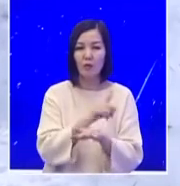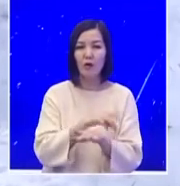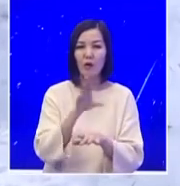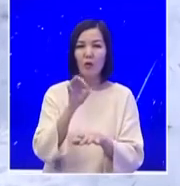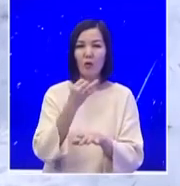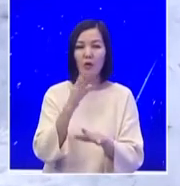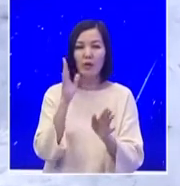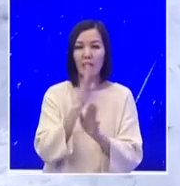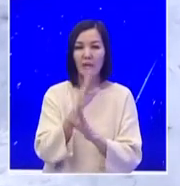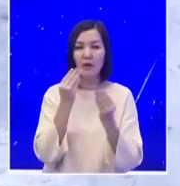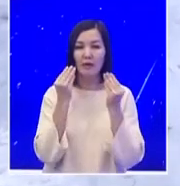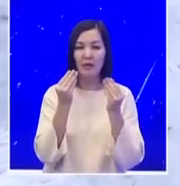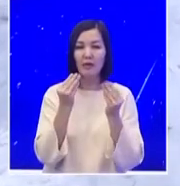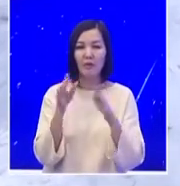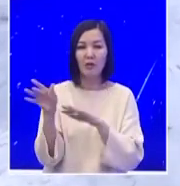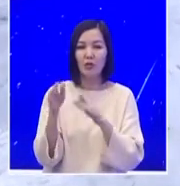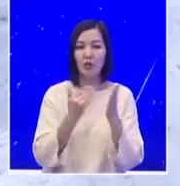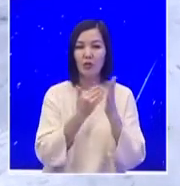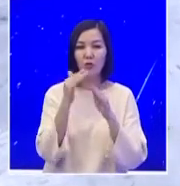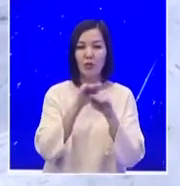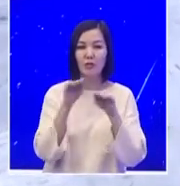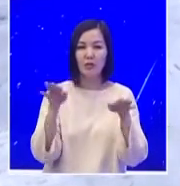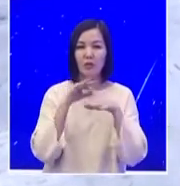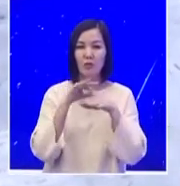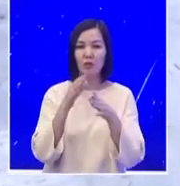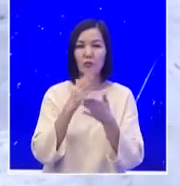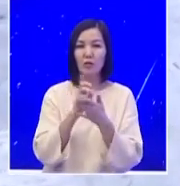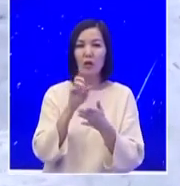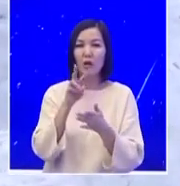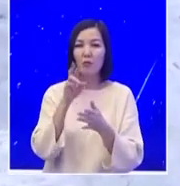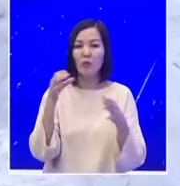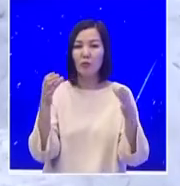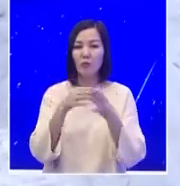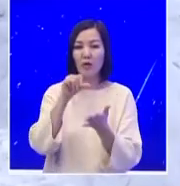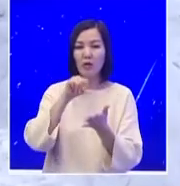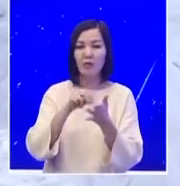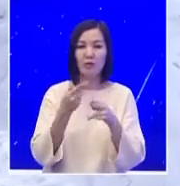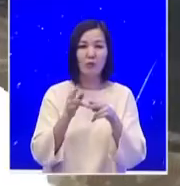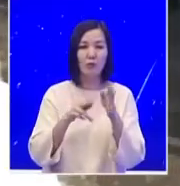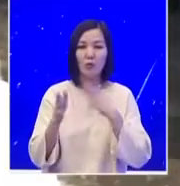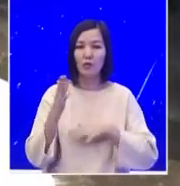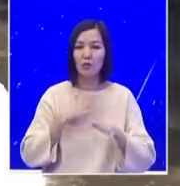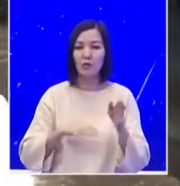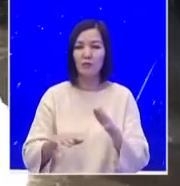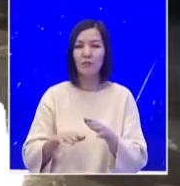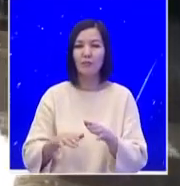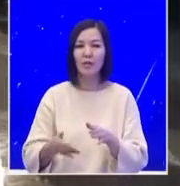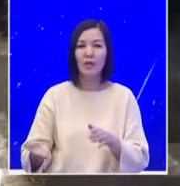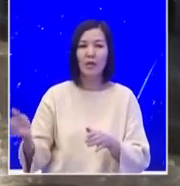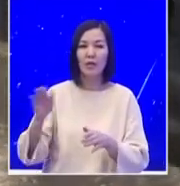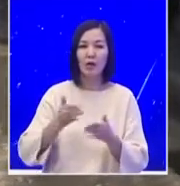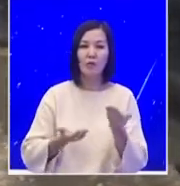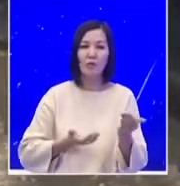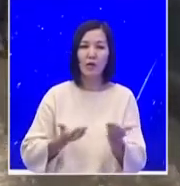қарағайдың табиғаты да керемет. Шара жоғары деңгейде өтіп жатыр. Блог турға қатысқаныма қуаныштымын. Таушан аймағына жыл